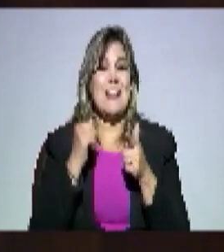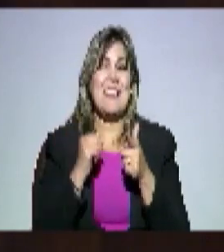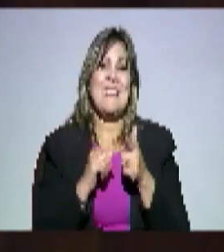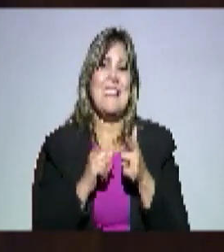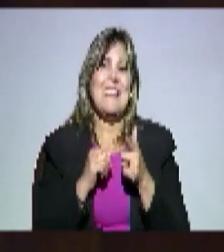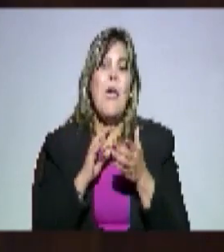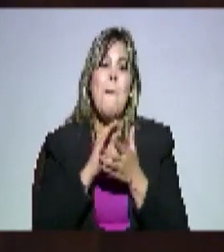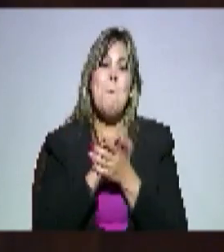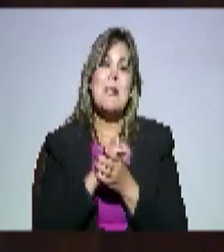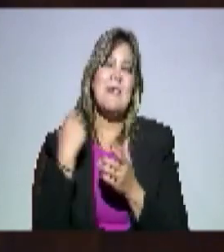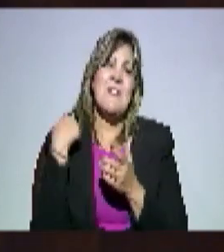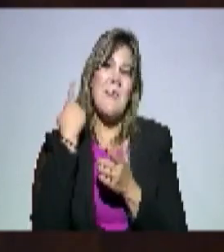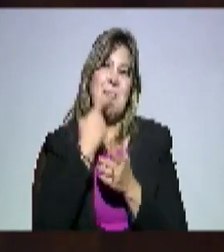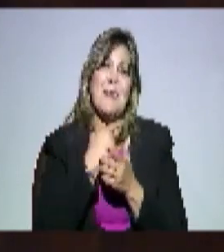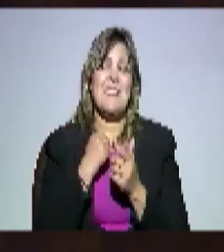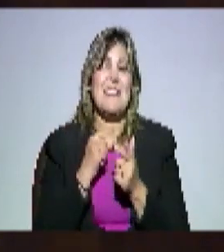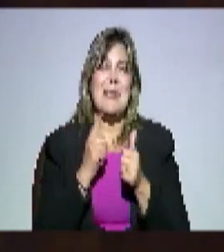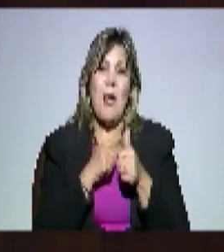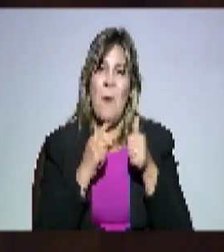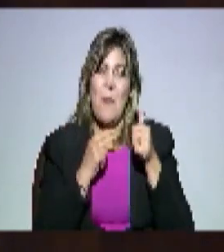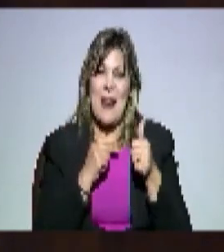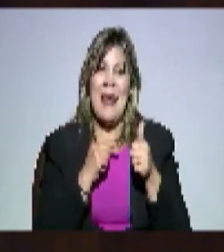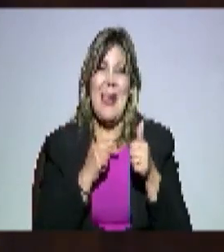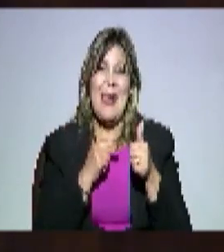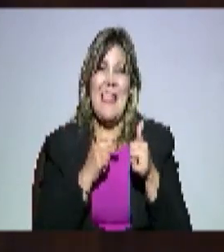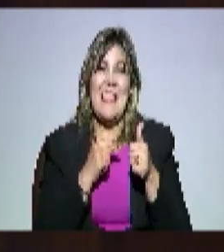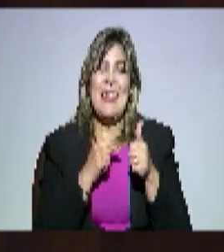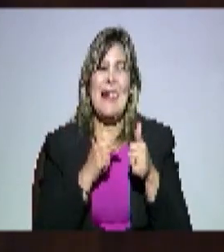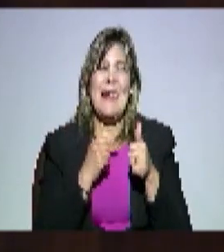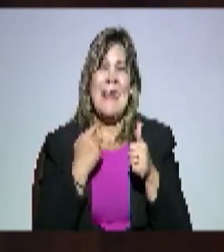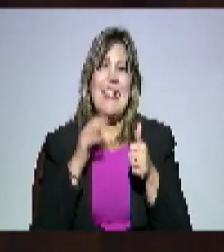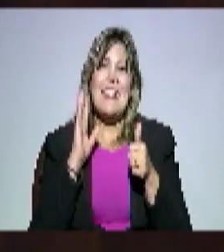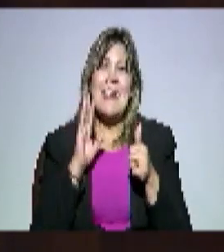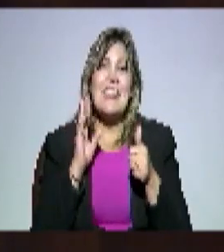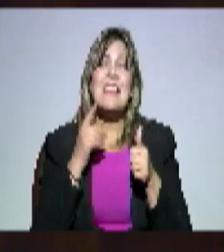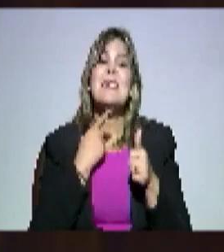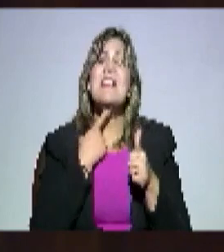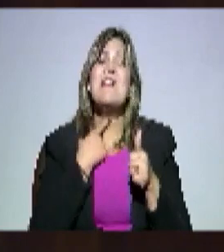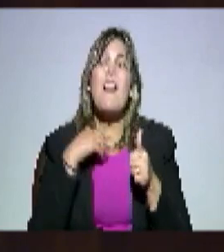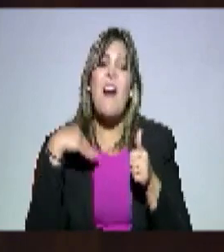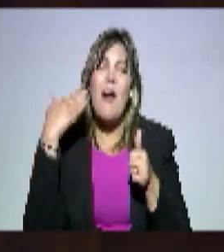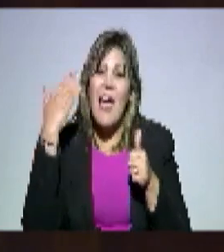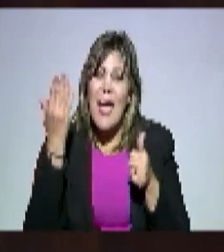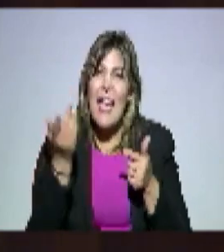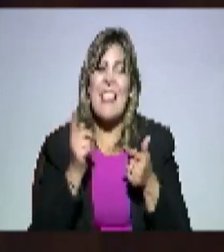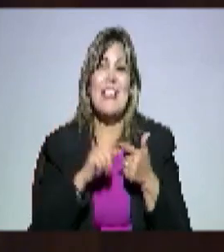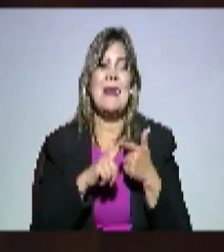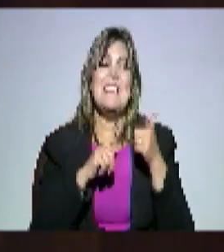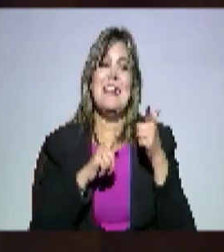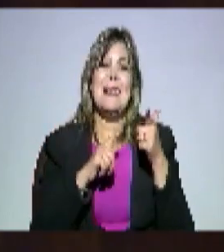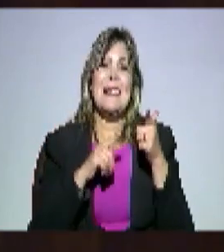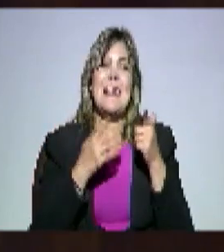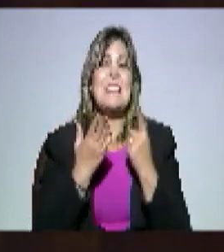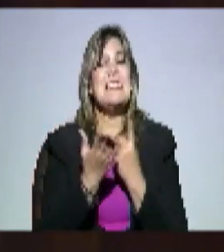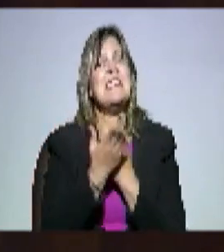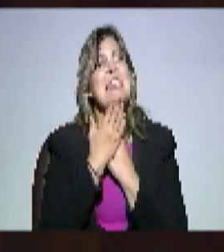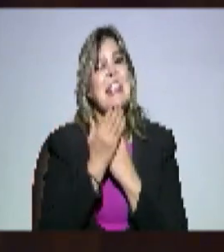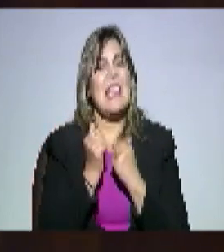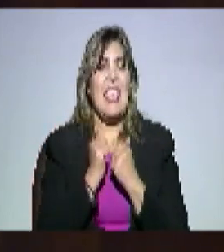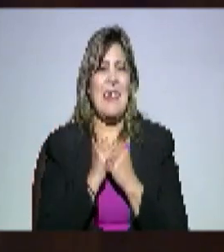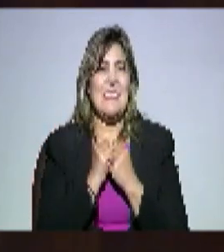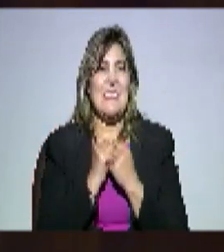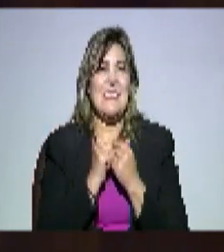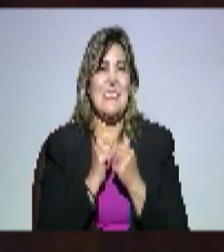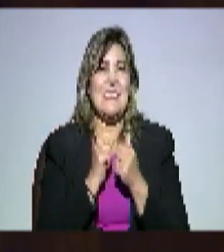من صداقه قديسين قلنا ان ان صداقه القديسين بتدي رجاء صداقه القديسين بتدي سنده في